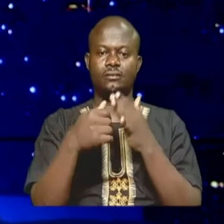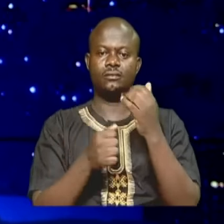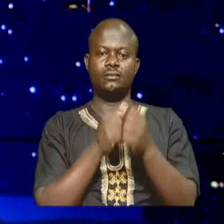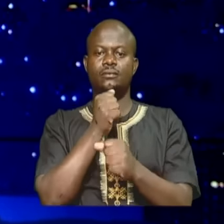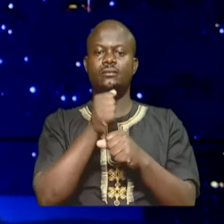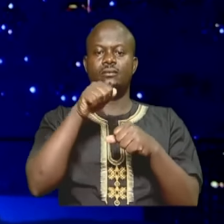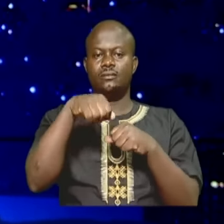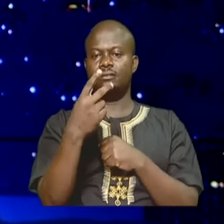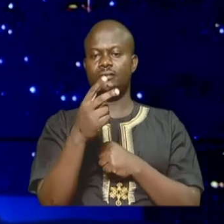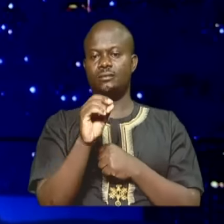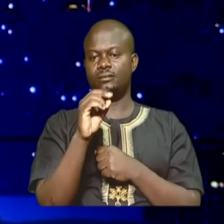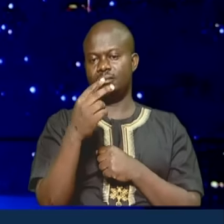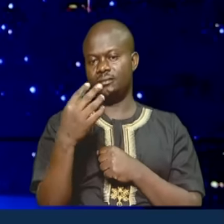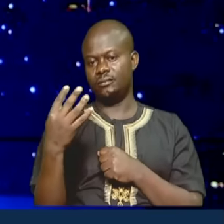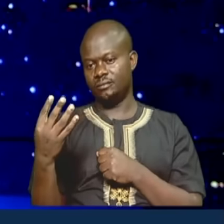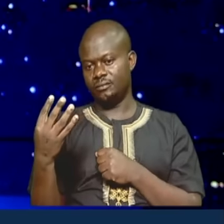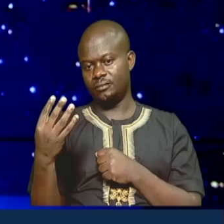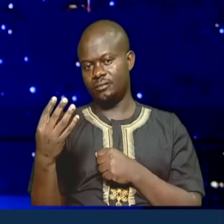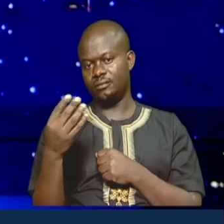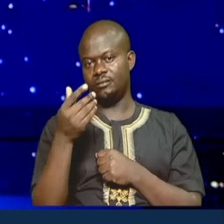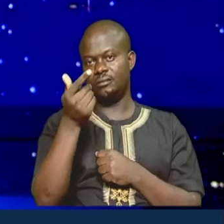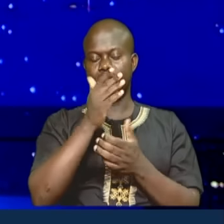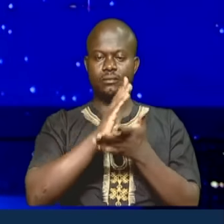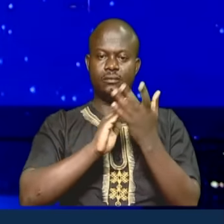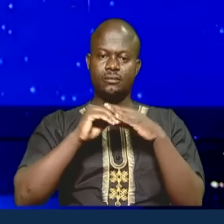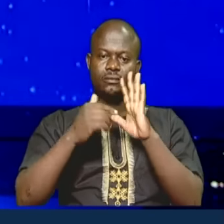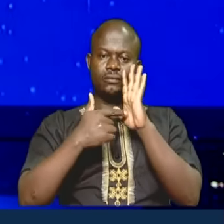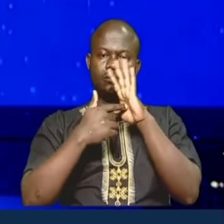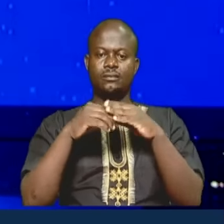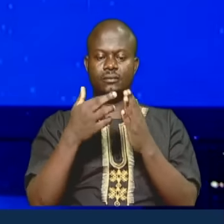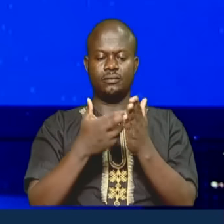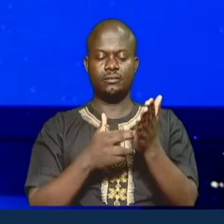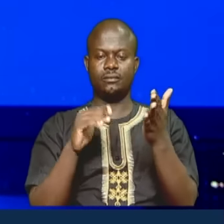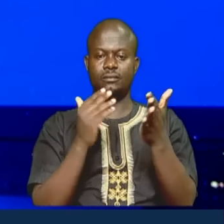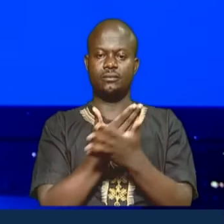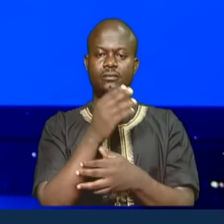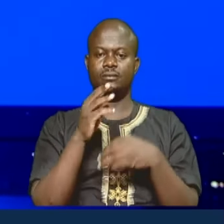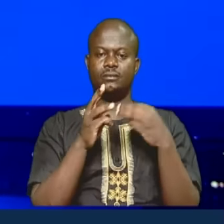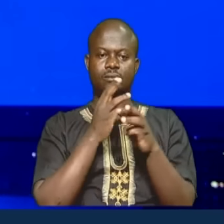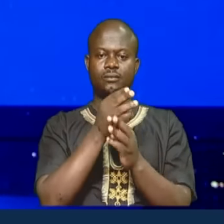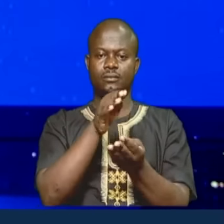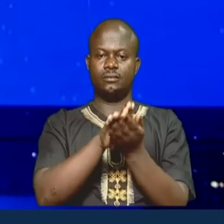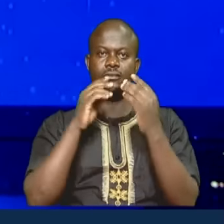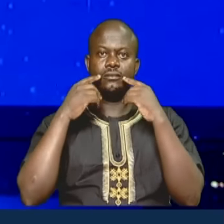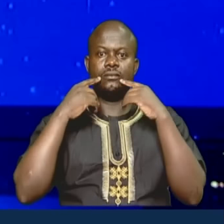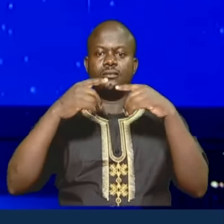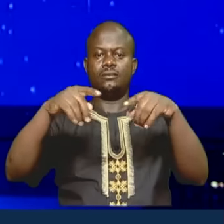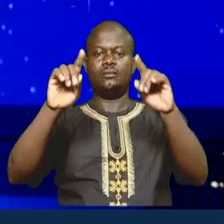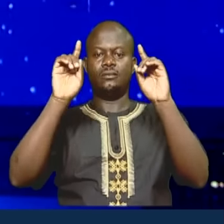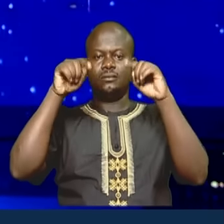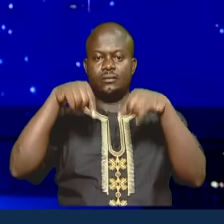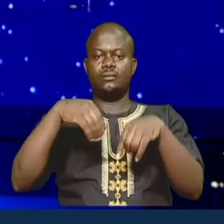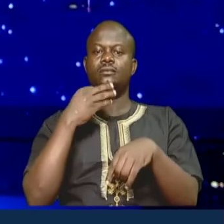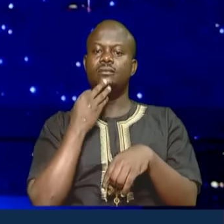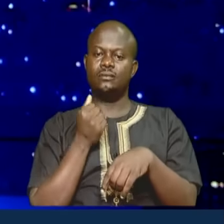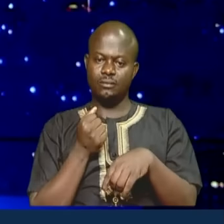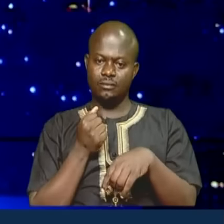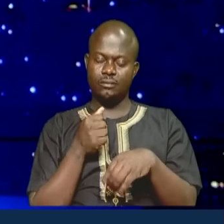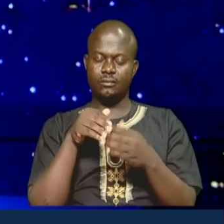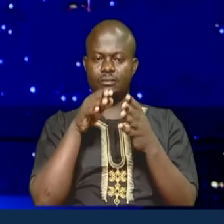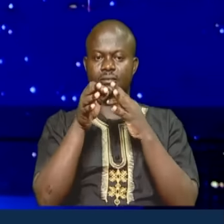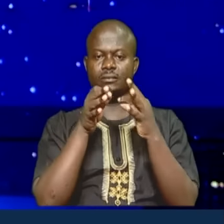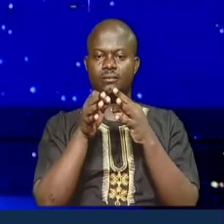wa 2024. Ibi ni bimwe mu byagaragajwe muri raporo nshya ya Banki y'Isi yashyizwe ahagaragara kuri uyu wa gatatu. Ni inkuru